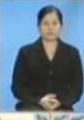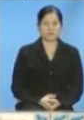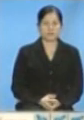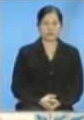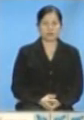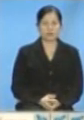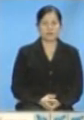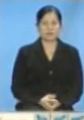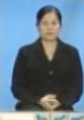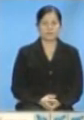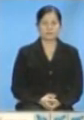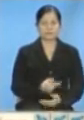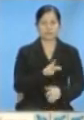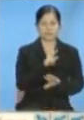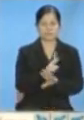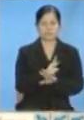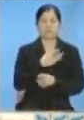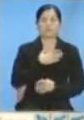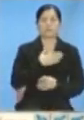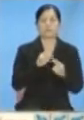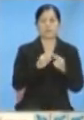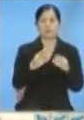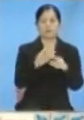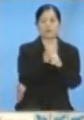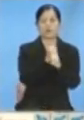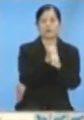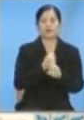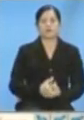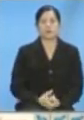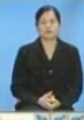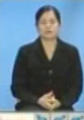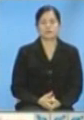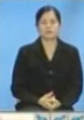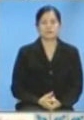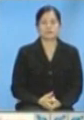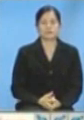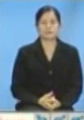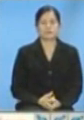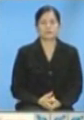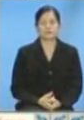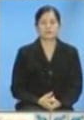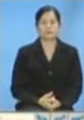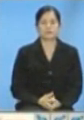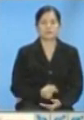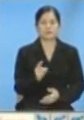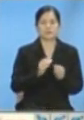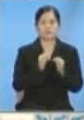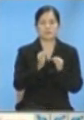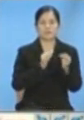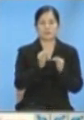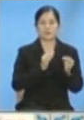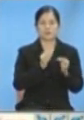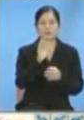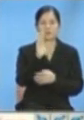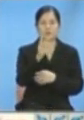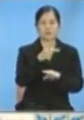ารพครับผมกำลังจะสรุปให้ท่าน ผมไม่ให้พูดต่อแล้วครับแล้วการปรึกษาหารือเป็นอำนาจของประธานที่จะให้ยุติตอน